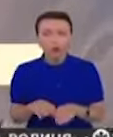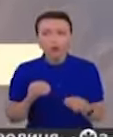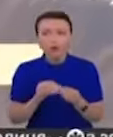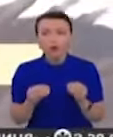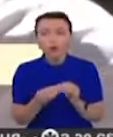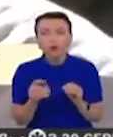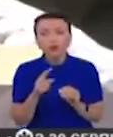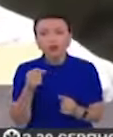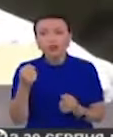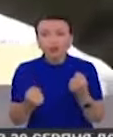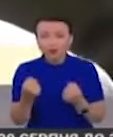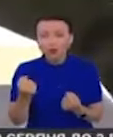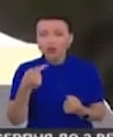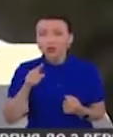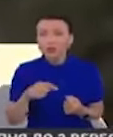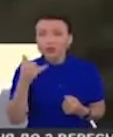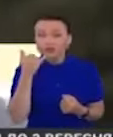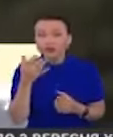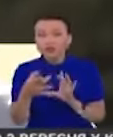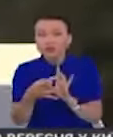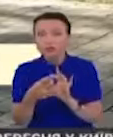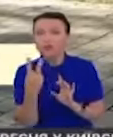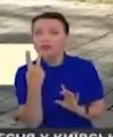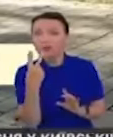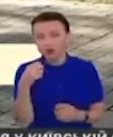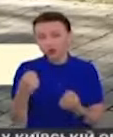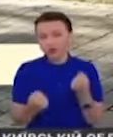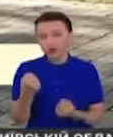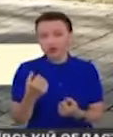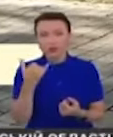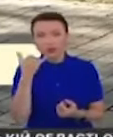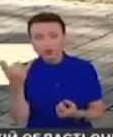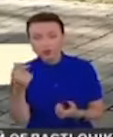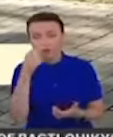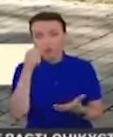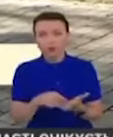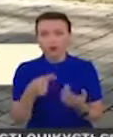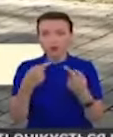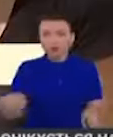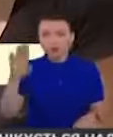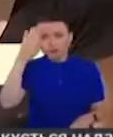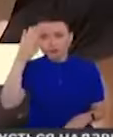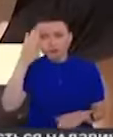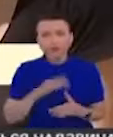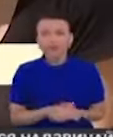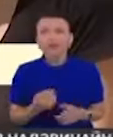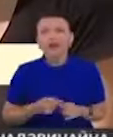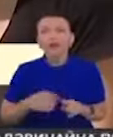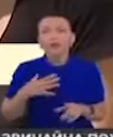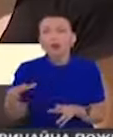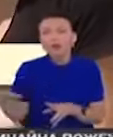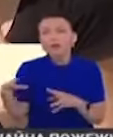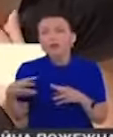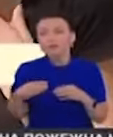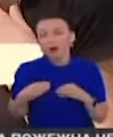в тому, що за машиною та номером телефону закріплено два шофери. Додзвонившись, ми натрапили на іншого. Це мій напарник.